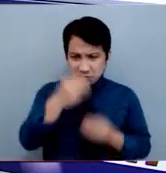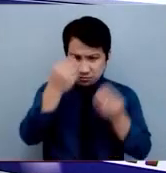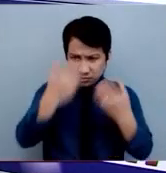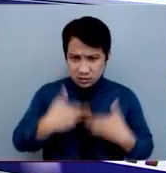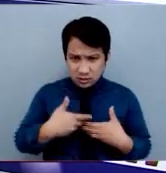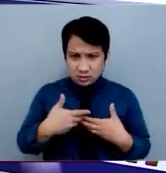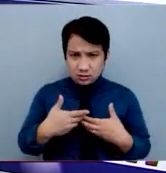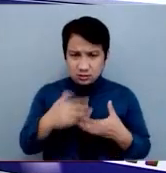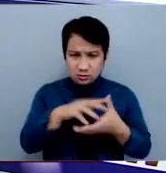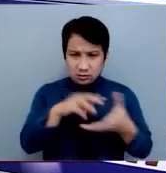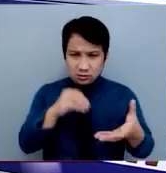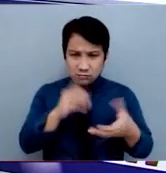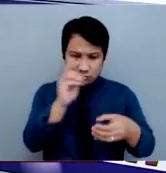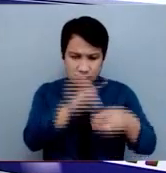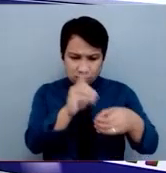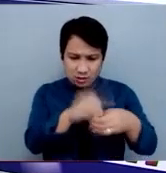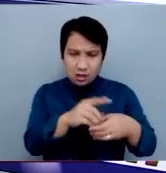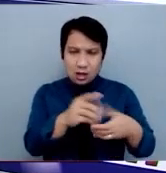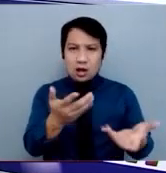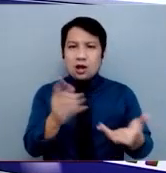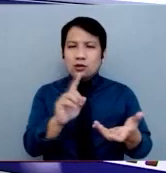context behind the downloading?